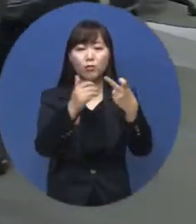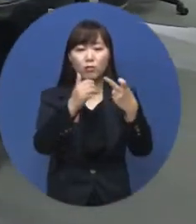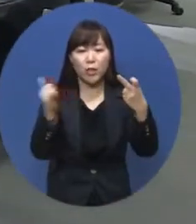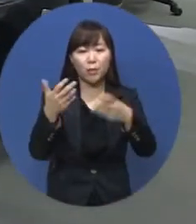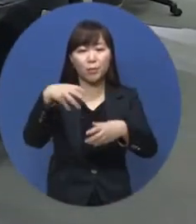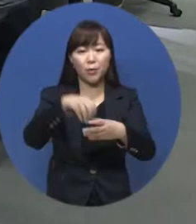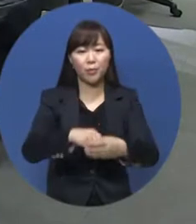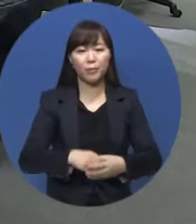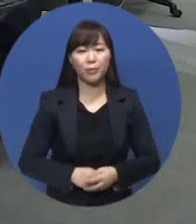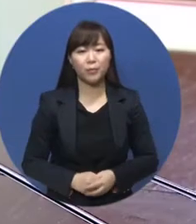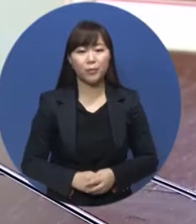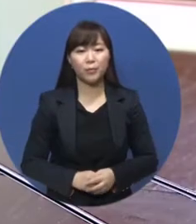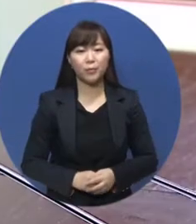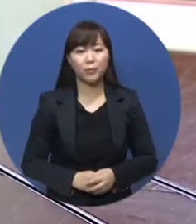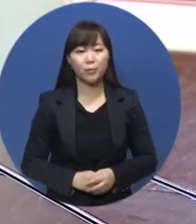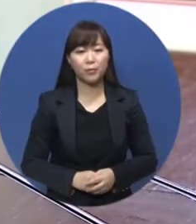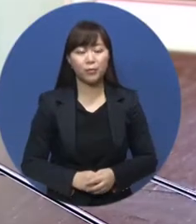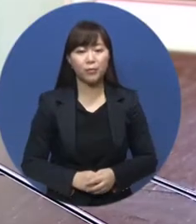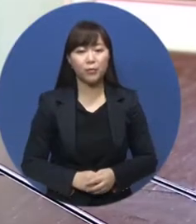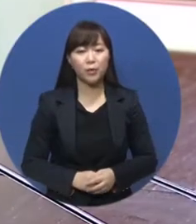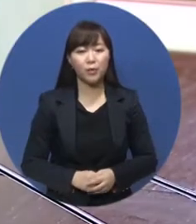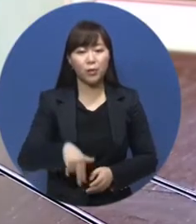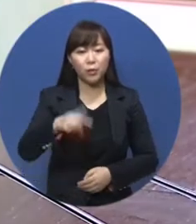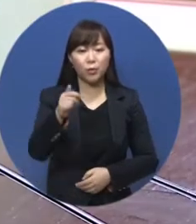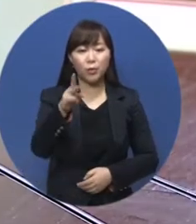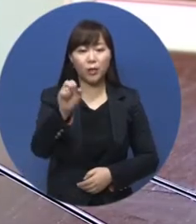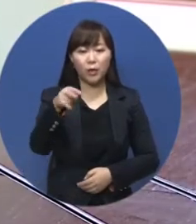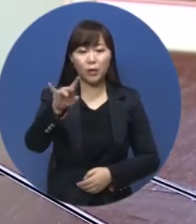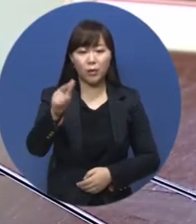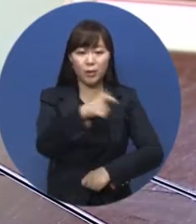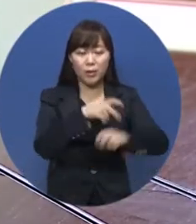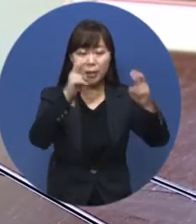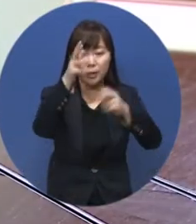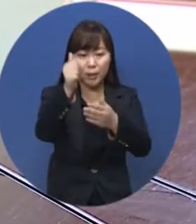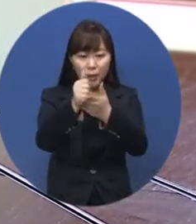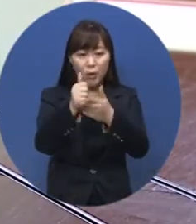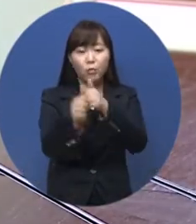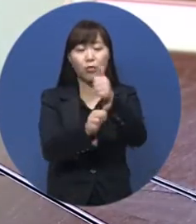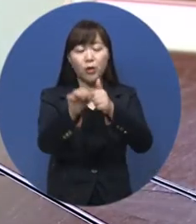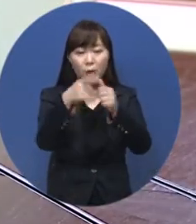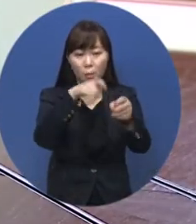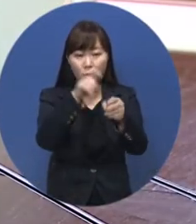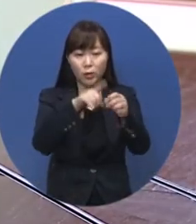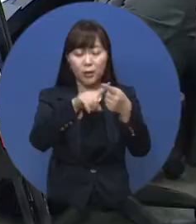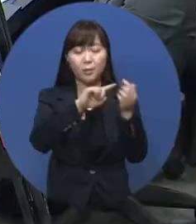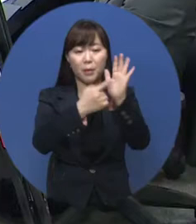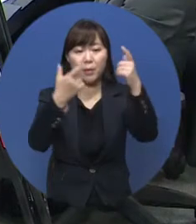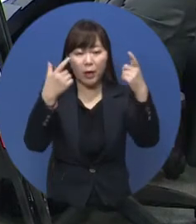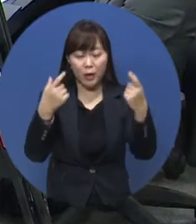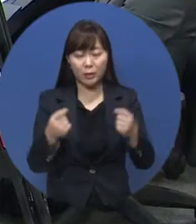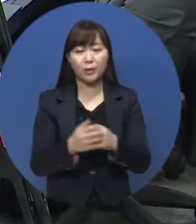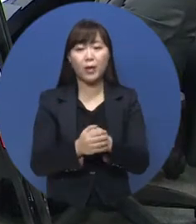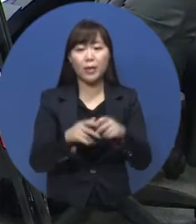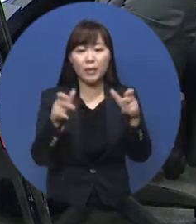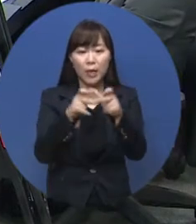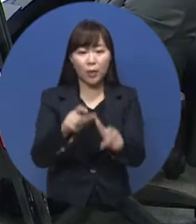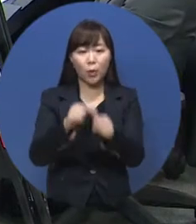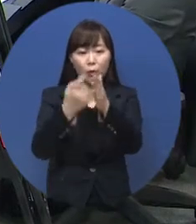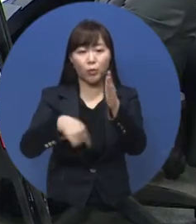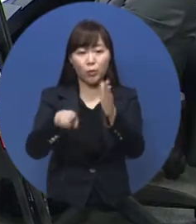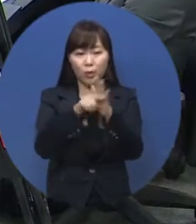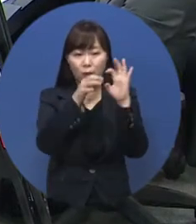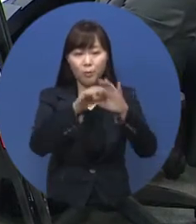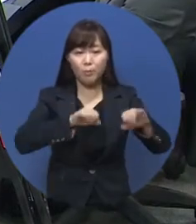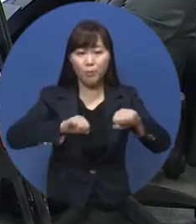포함됐습니다 이 내조 향연이 사상은 위원회 치질을 밝히는 한편 장애인 고용을 위해 지속적인